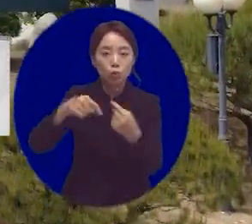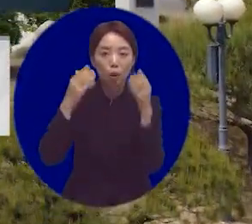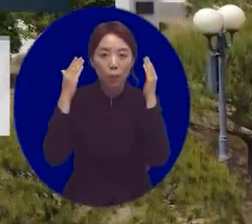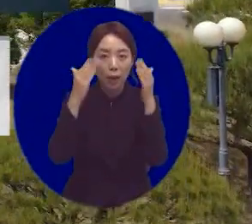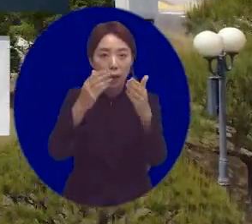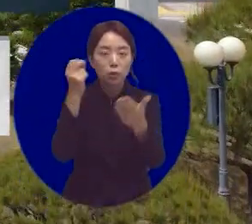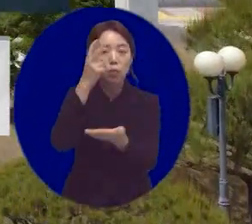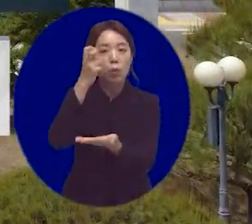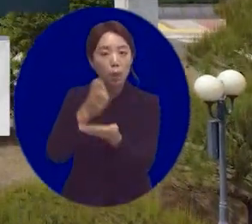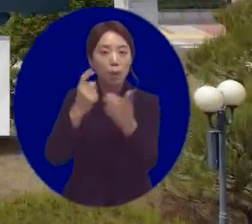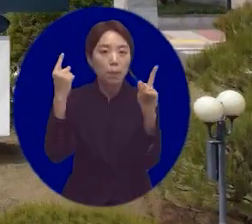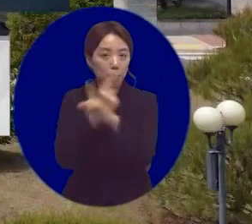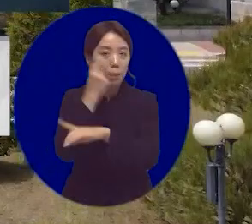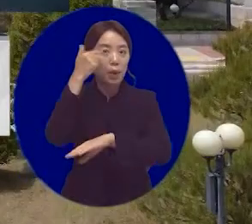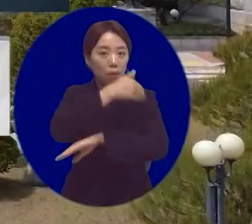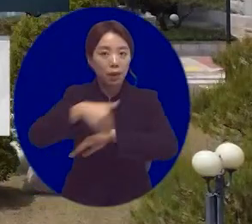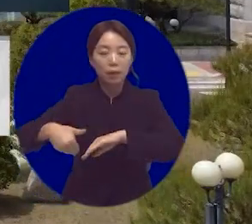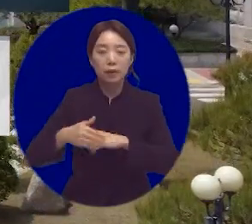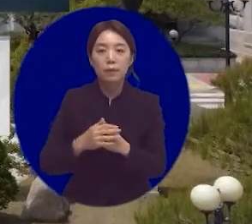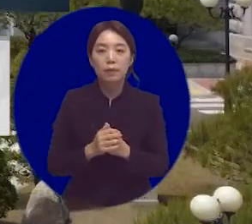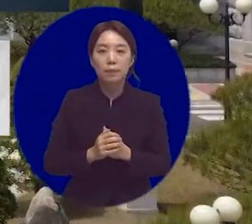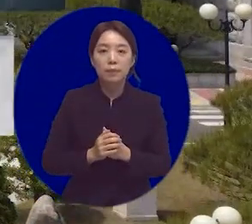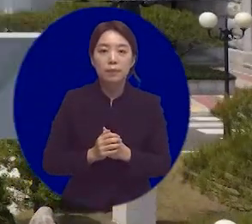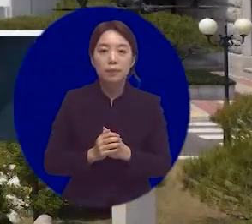설정하고 관련 제도를 정비할 계획입니다.